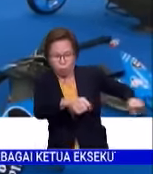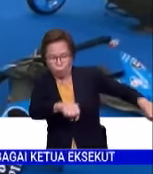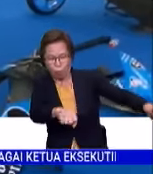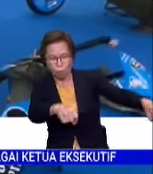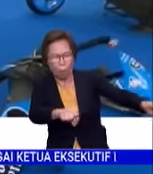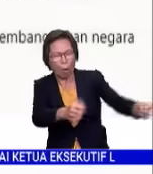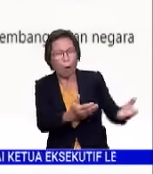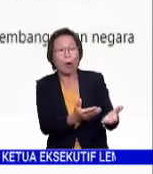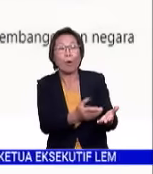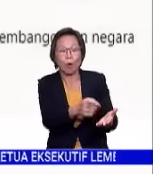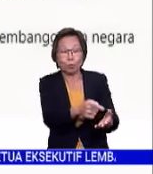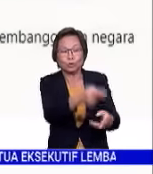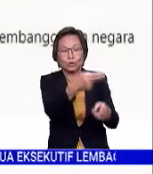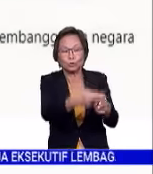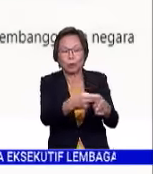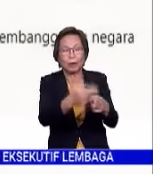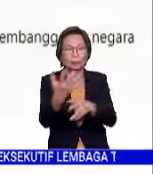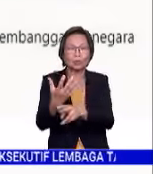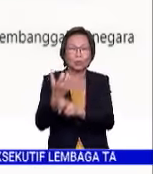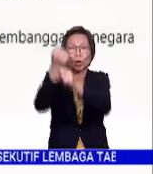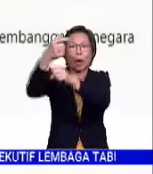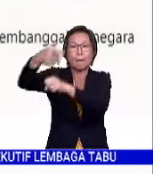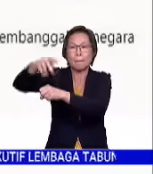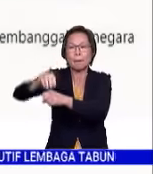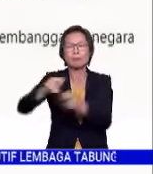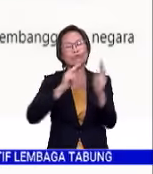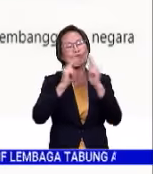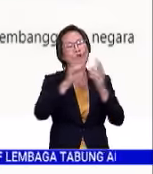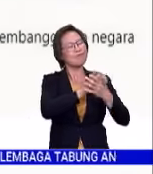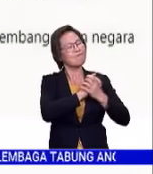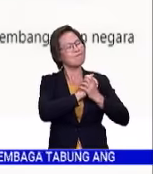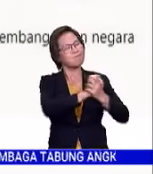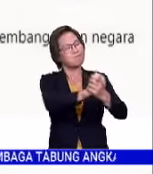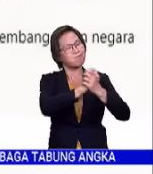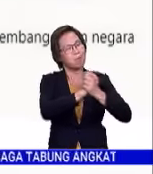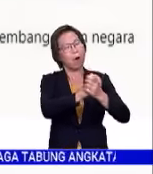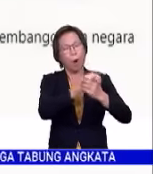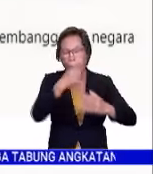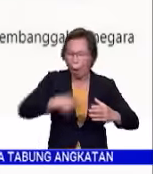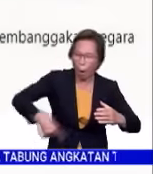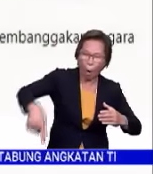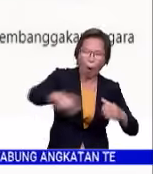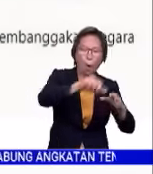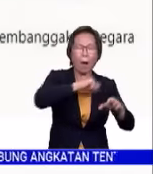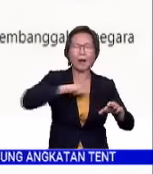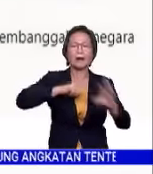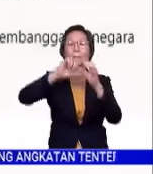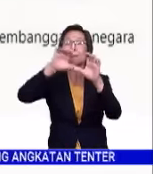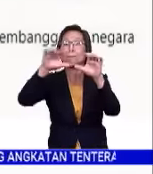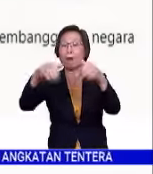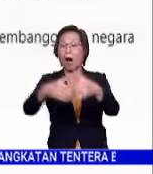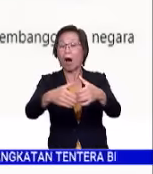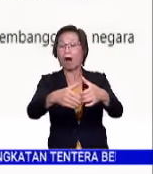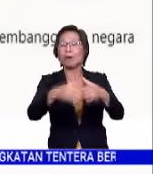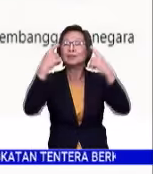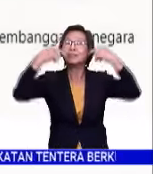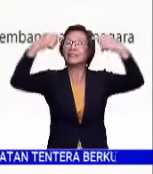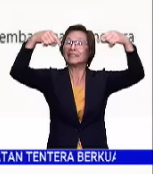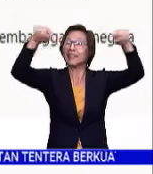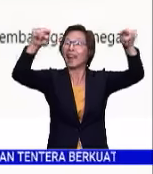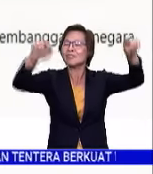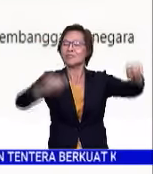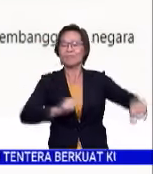untuk bergelar juara. Perdana Menteri turut mengucapkan tahniah kepada seluruh ahli pasukan atas aksi dan kejayaan